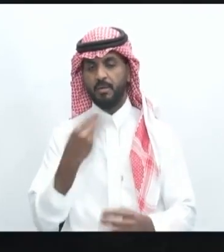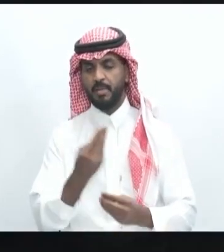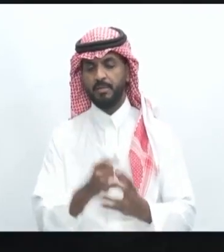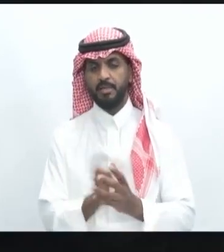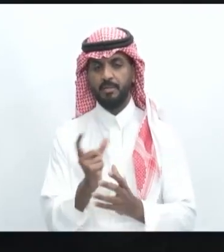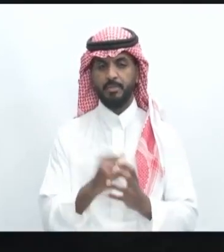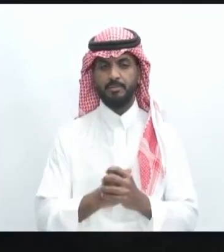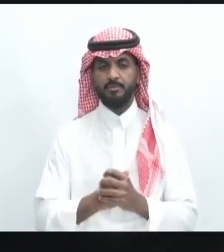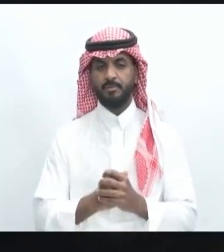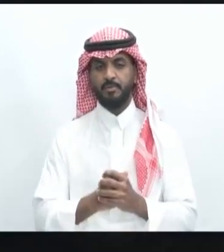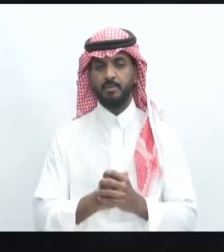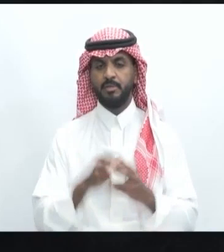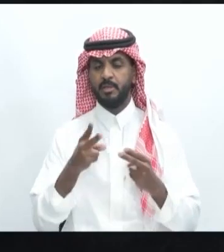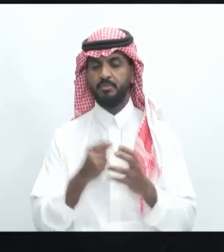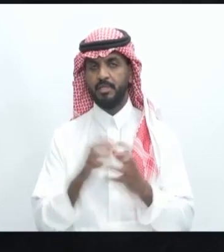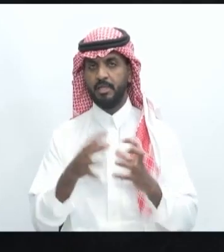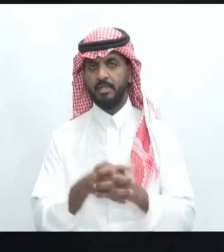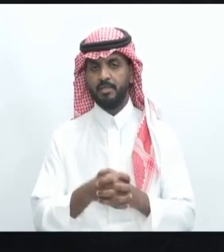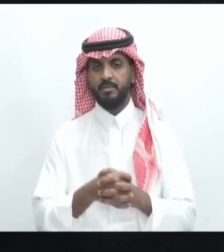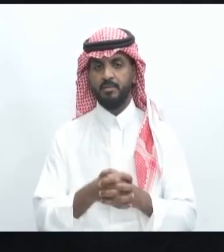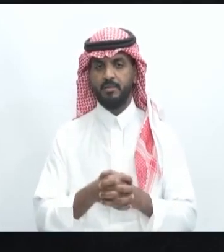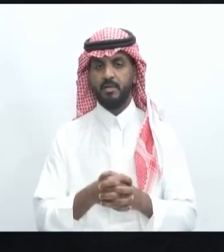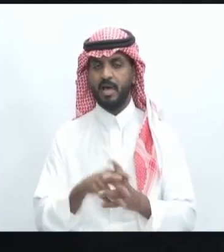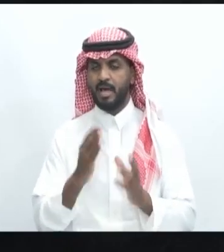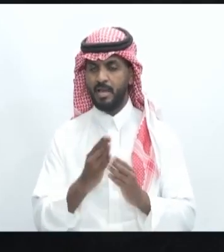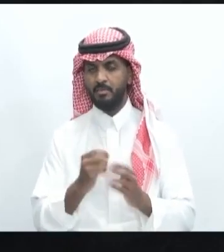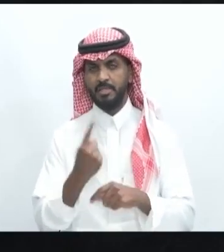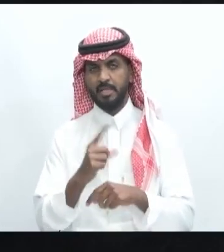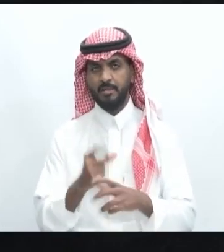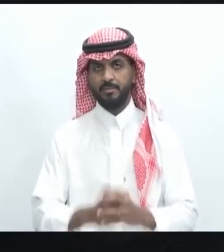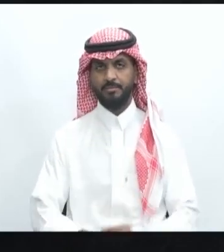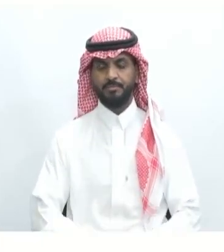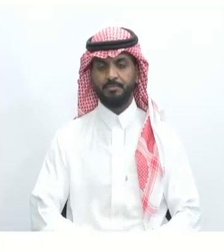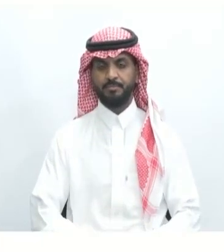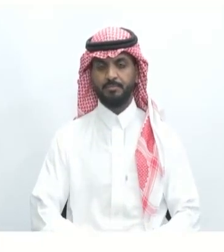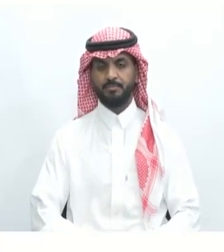هذه الكلمات ونبدا في تحليلها سريعا في اقل من دقيقه